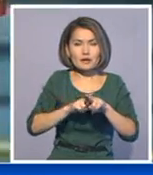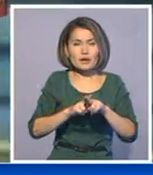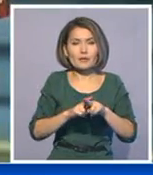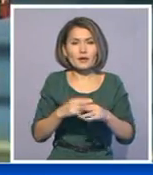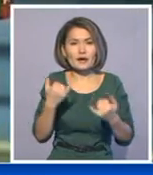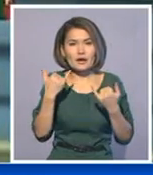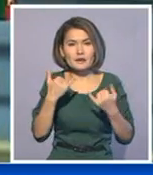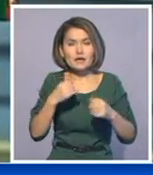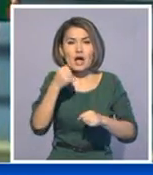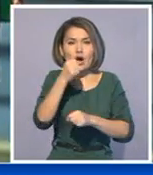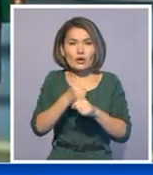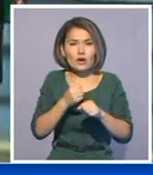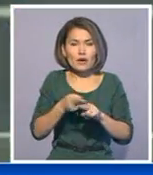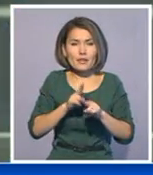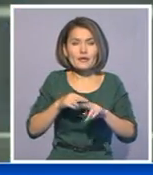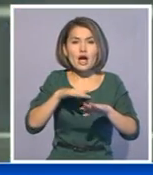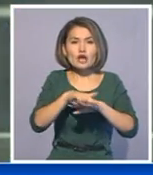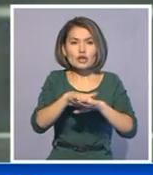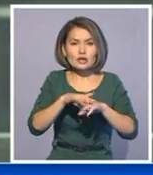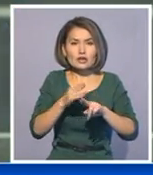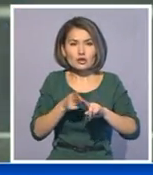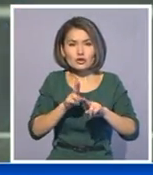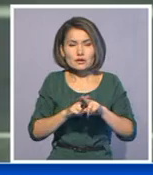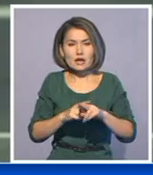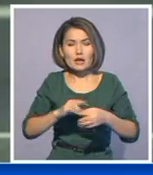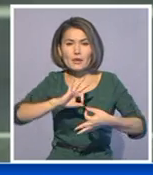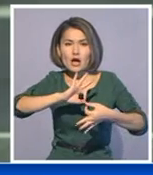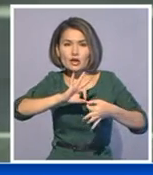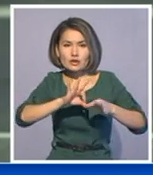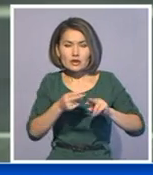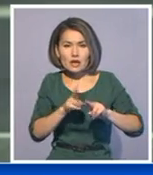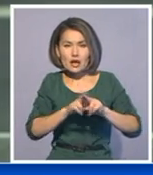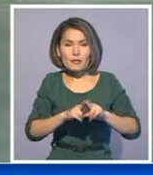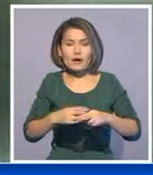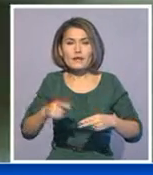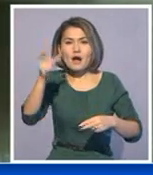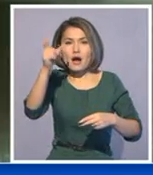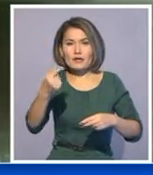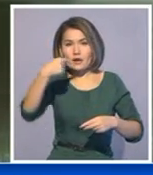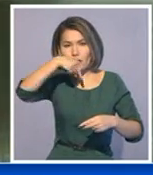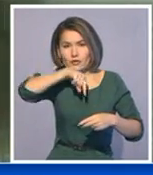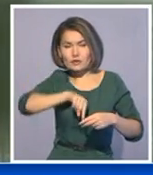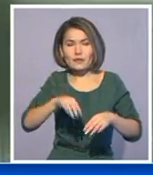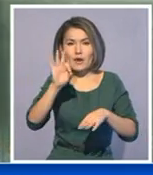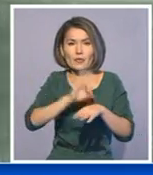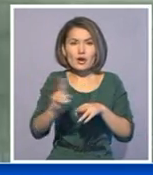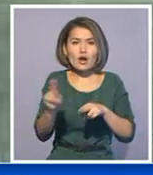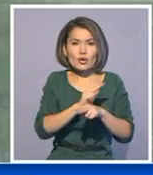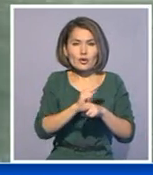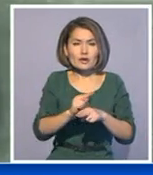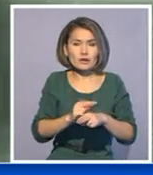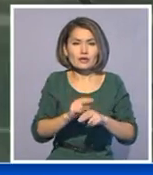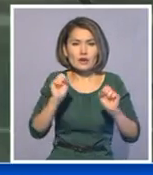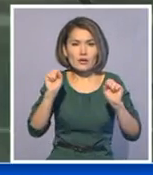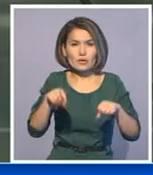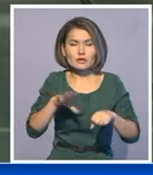гидрогель қабаты, оның бетіне жасушалар қабаты түзіліп, олар кезекпен тірі орган қалыптасқанша қайталанады. Содан кейін қажетті дене